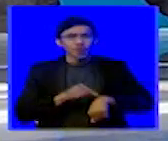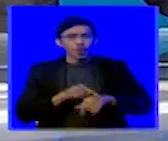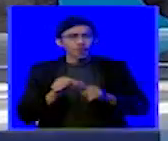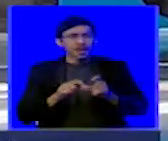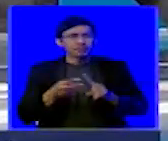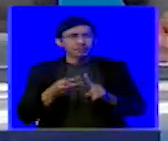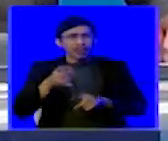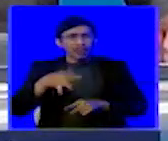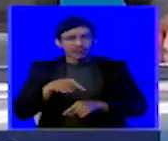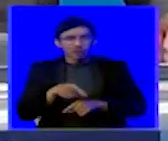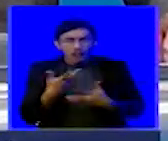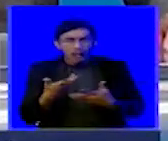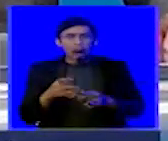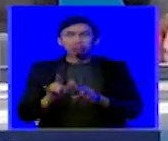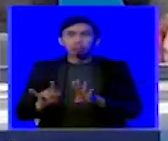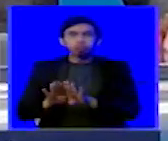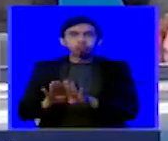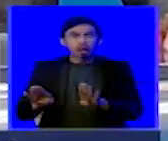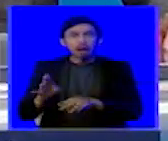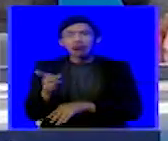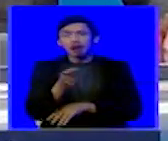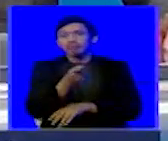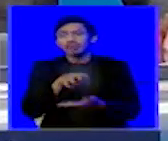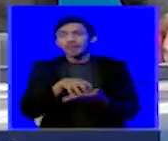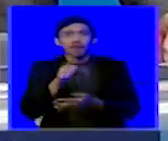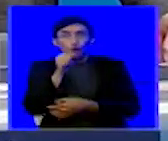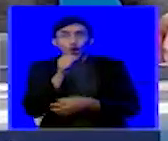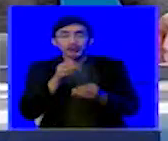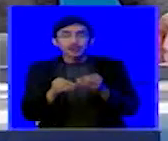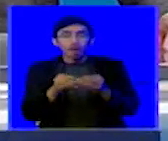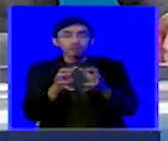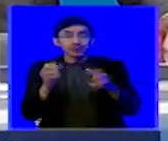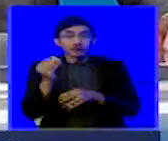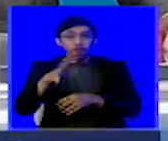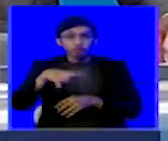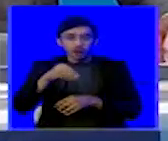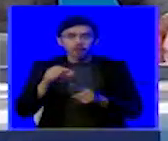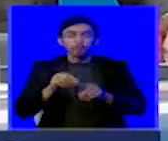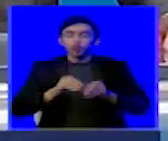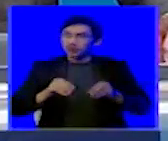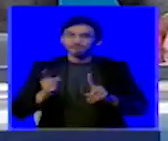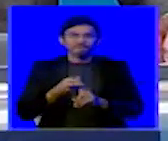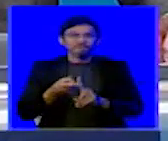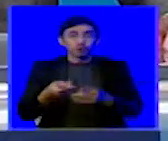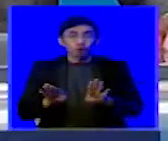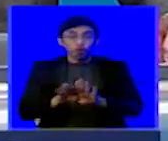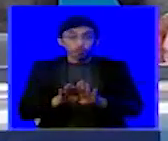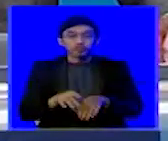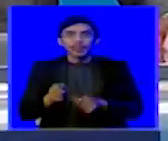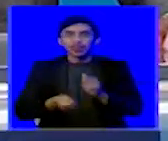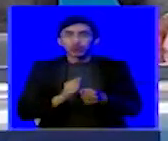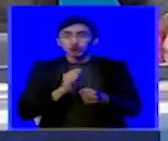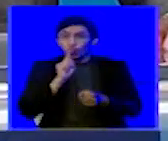Nekat beroperasi di masa PSBB ketat, tempat karaoke di Sawah Besar, Jakarta Pusat ditutup petugas. Tes swab